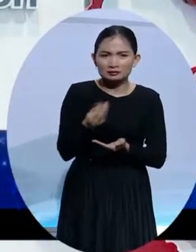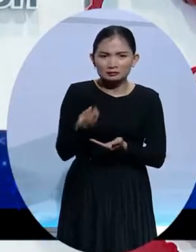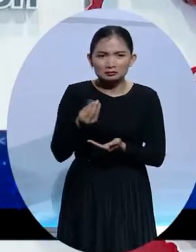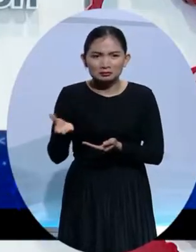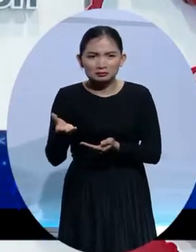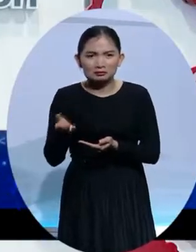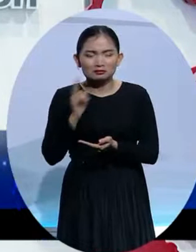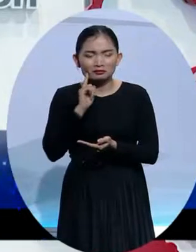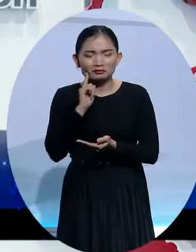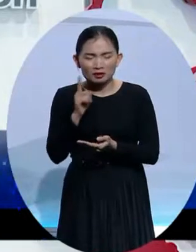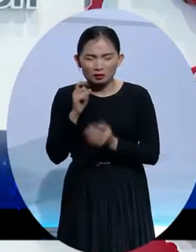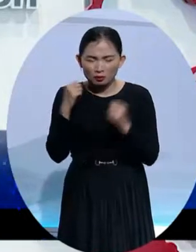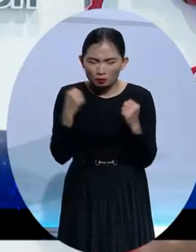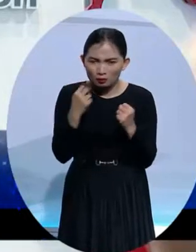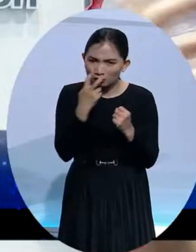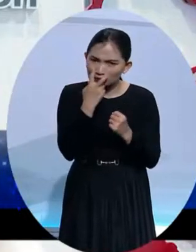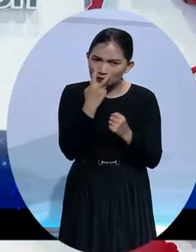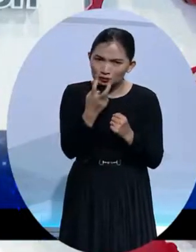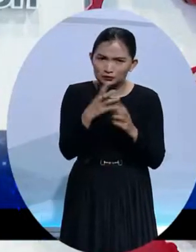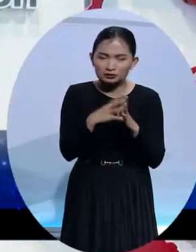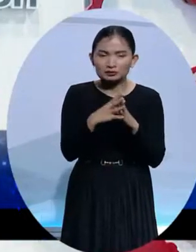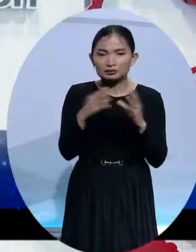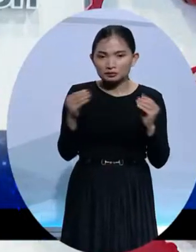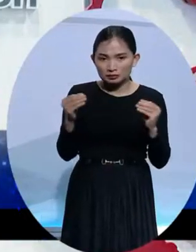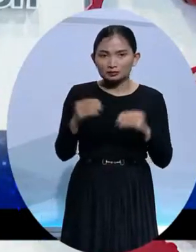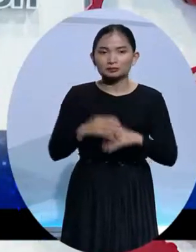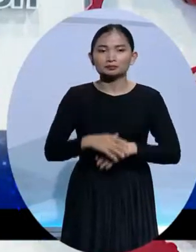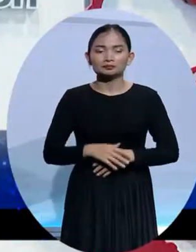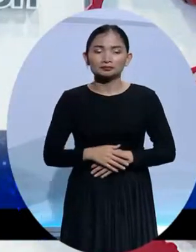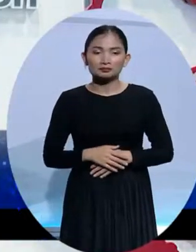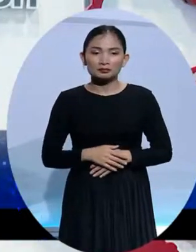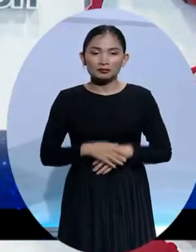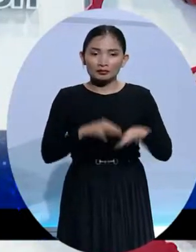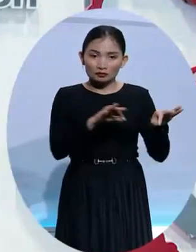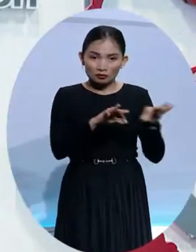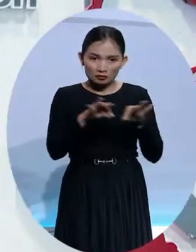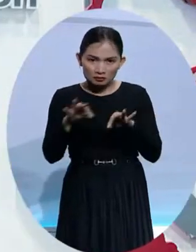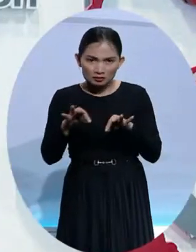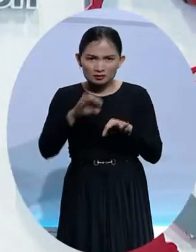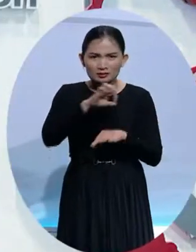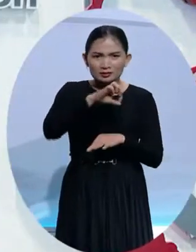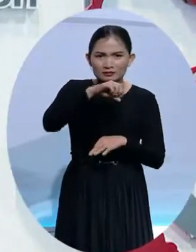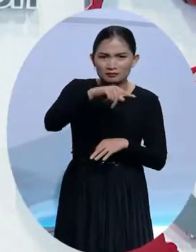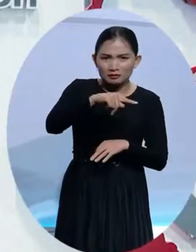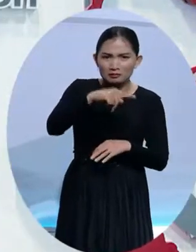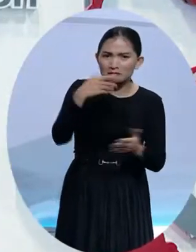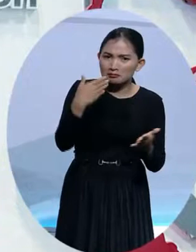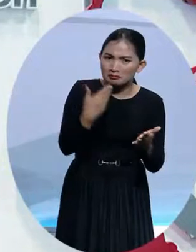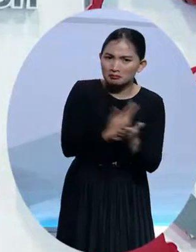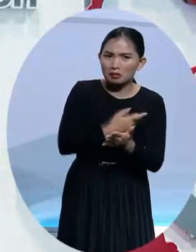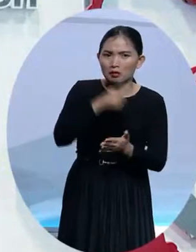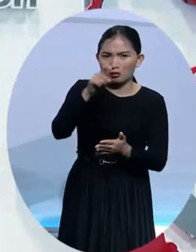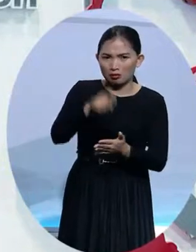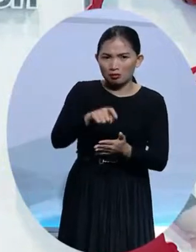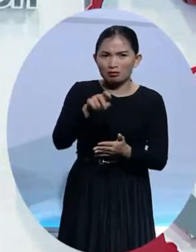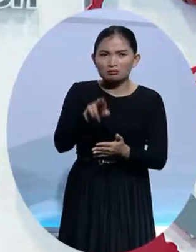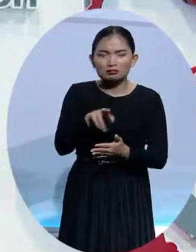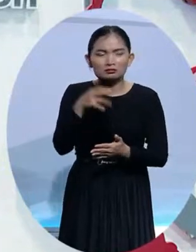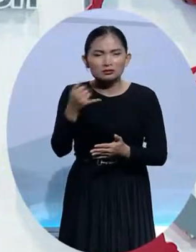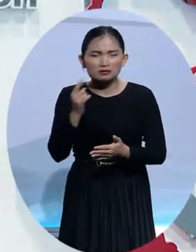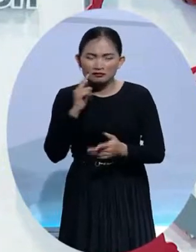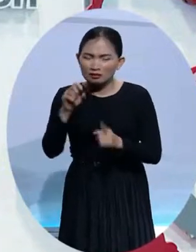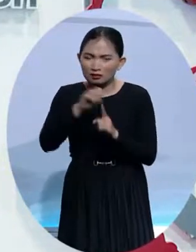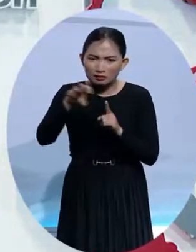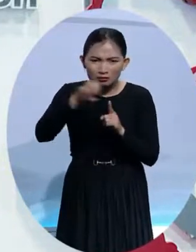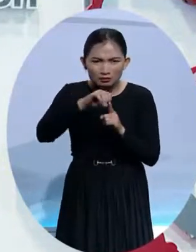Ngoài chính sách visa, thành phố hiện nay đưa ra nhiều điểm mới, sản phẩm mới. Tuy nhiên, quan trọng là chúng ta phải làm tốt công tác truyền thông